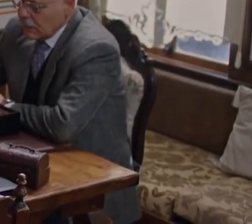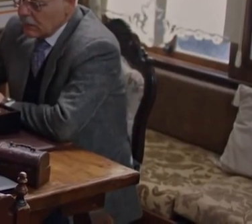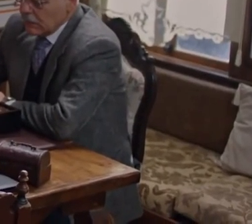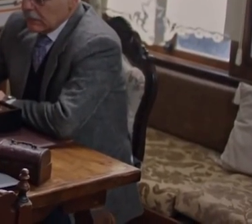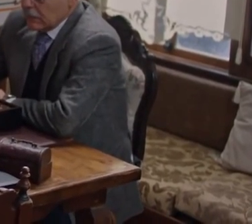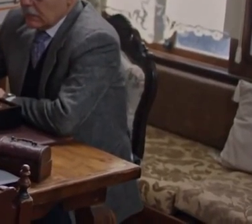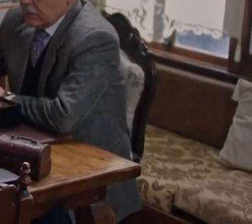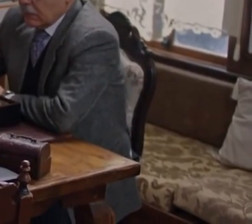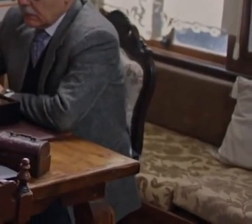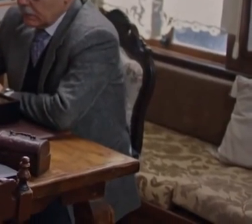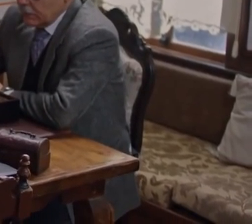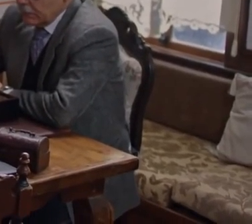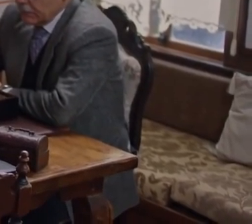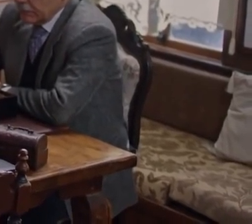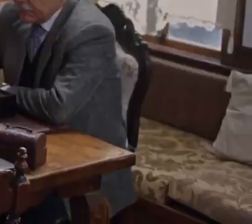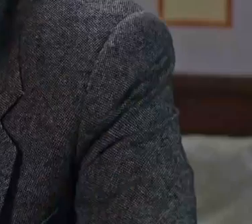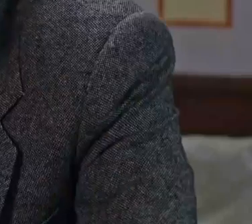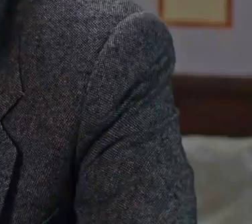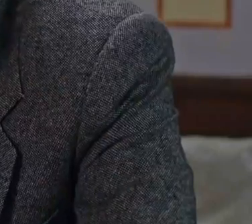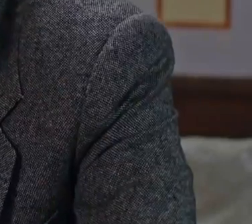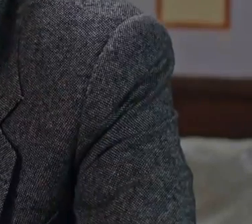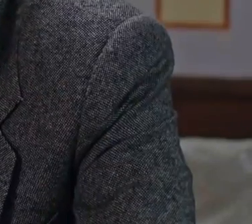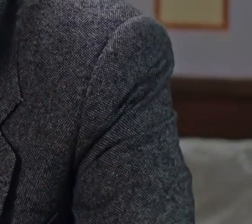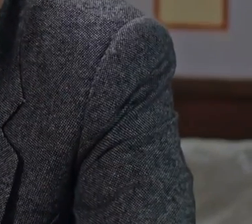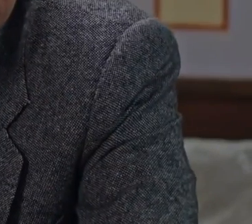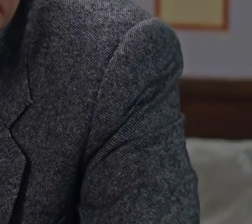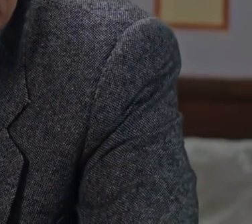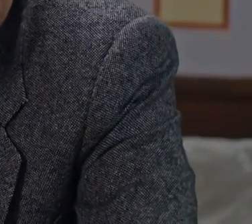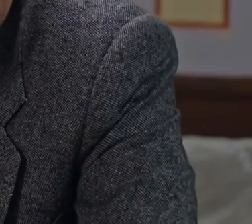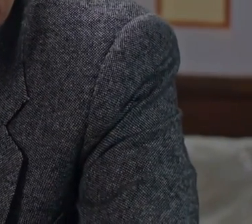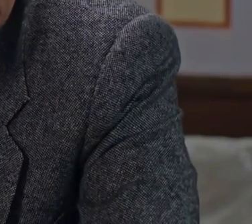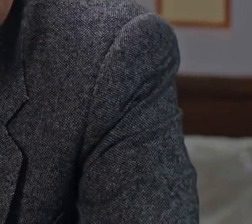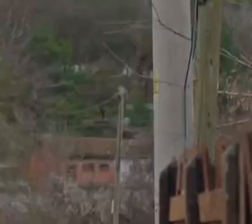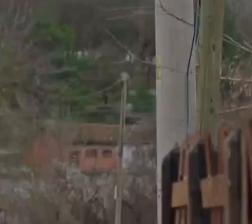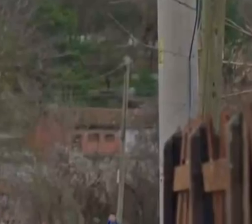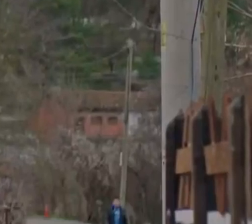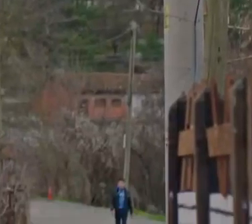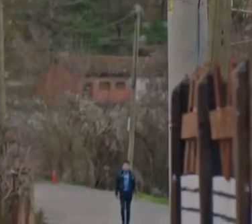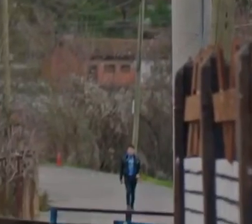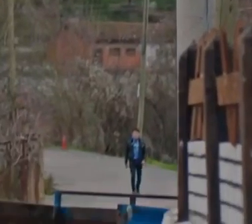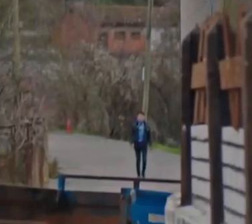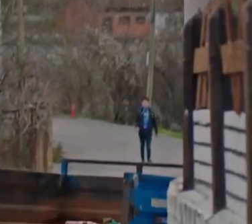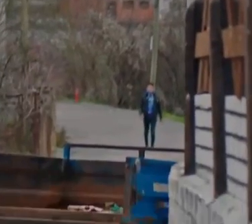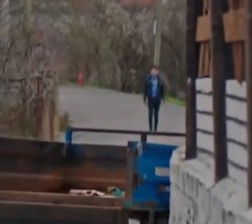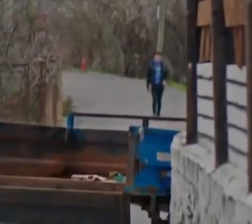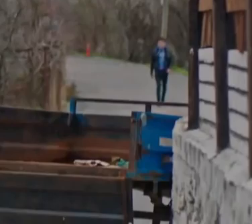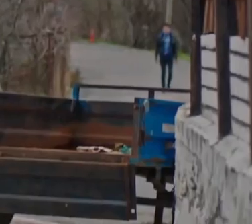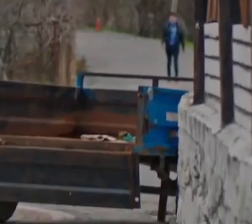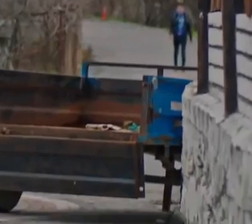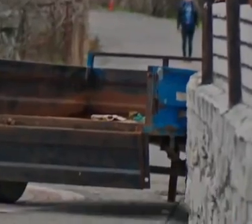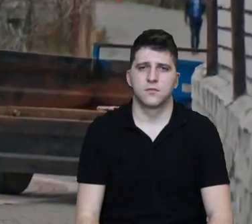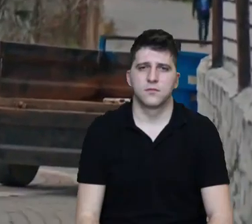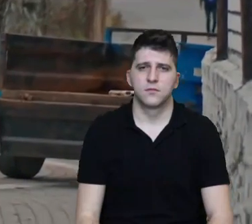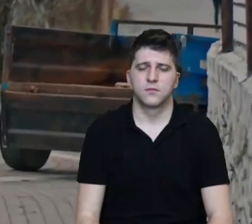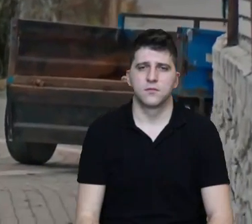Erhan çıkarken Ejder memnun ifadesiyle kafa sallayarak düşüncelere daldı. Tuğba evlerinin sokağında.